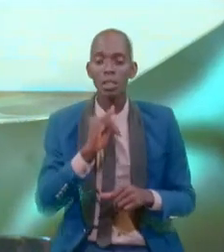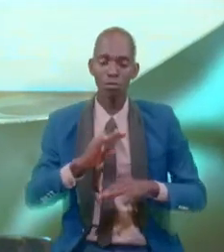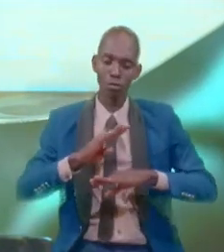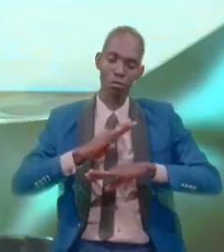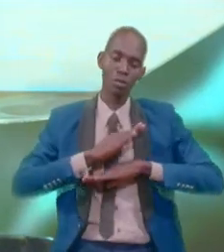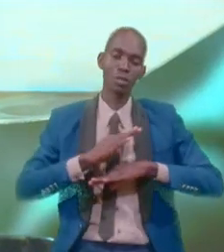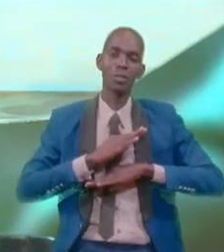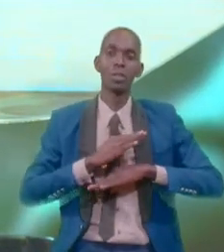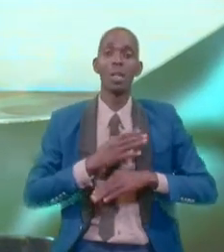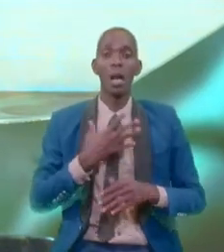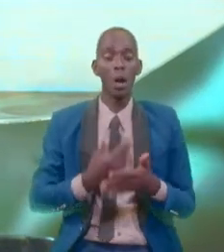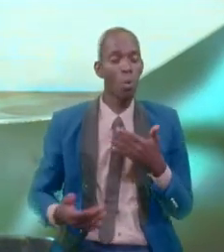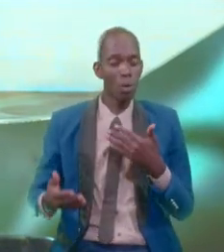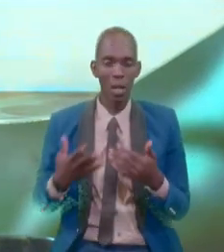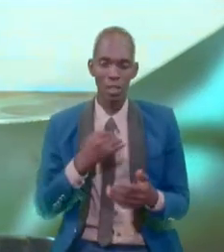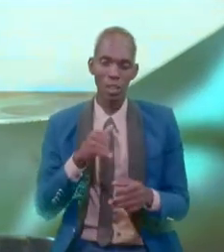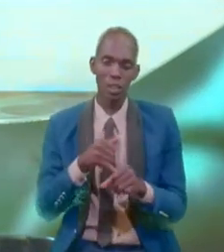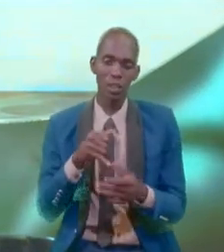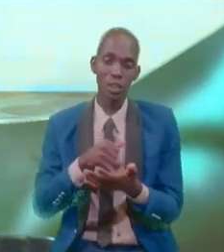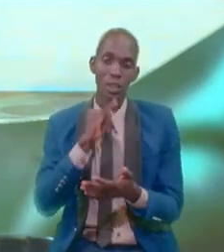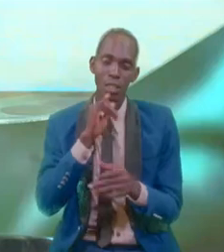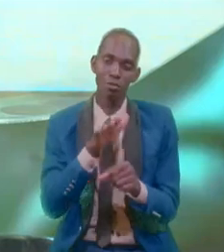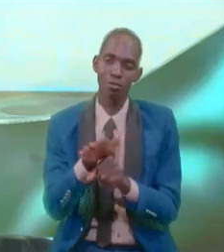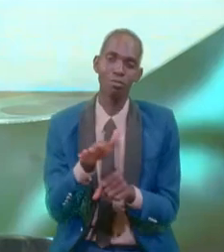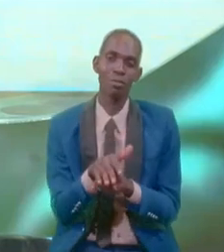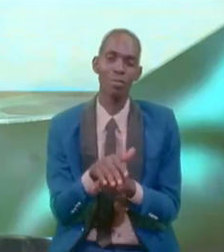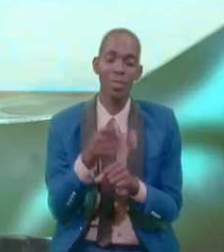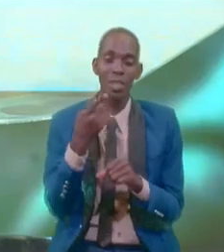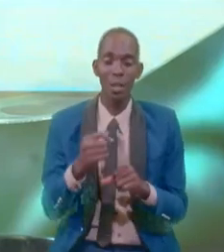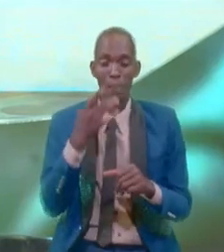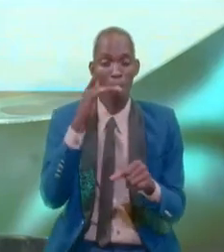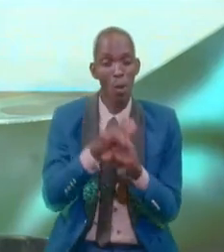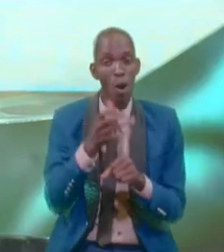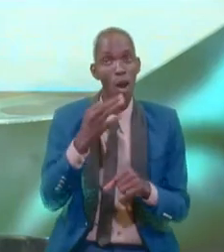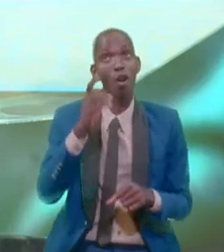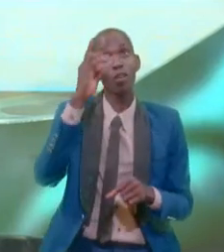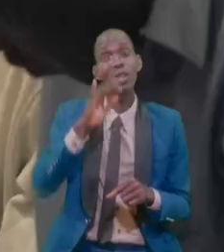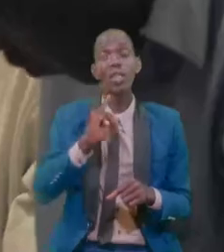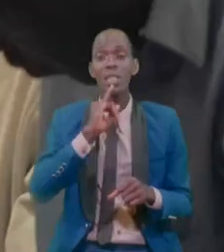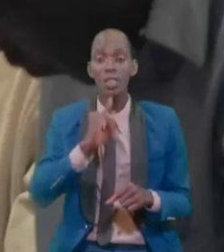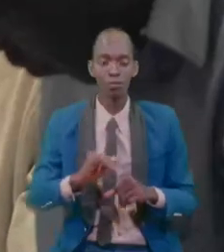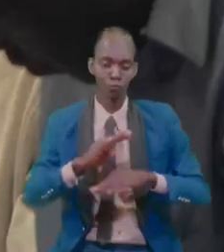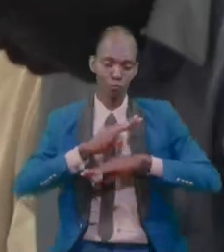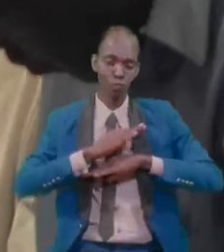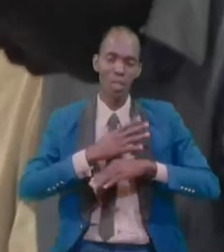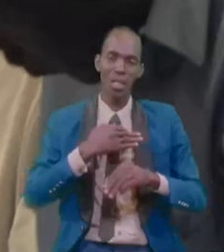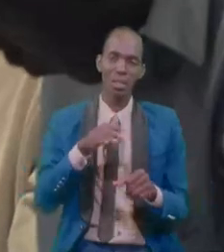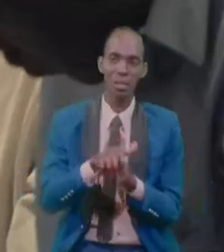suffit. Les problèmes ce soir, vous allez découvrir que la promesse de Dieu est suffisante et satisfaisante ce